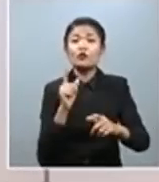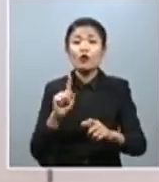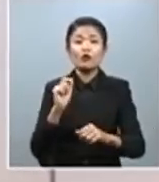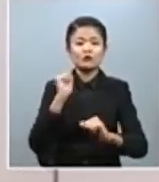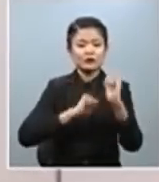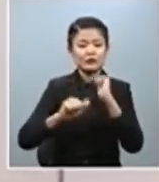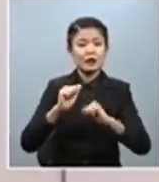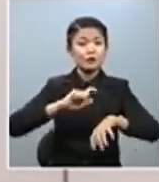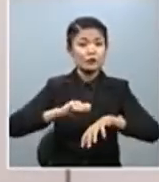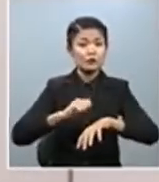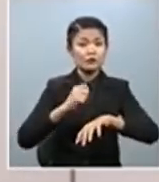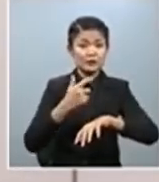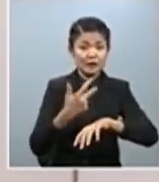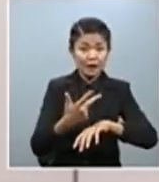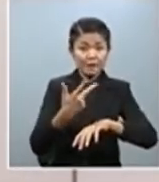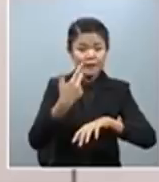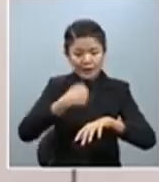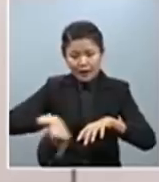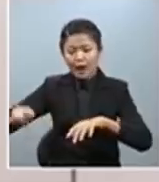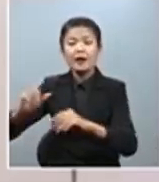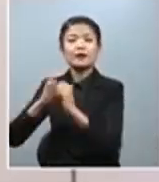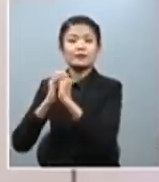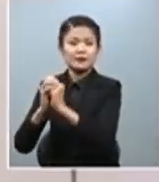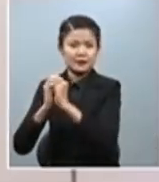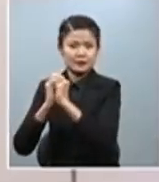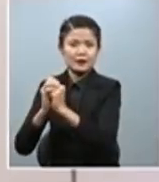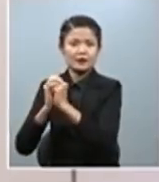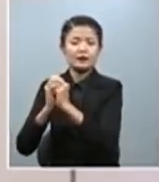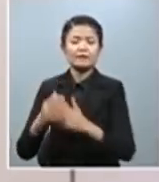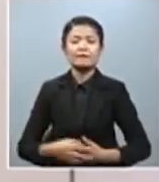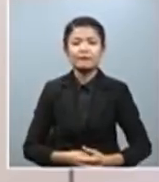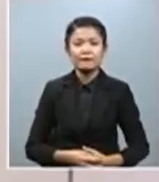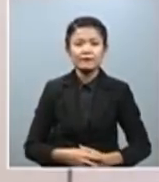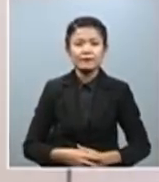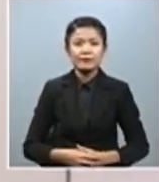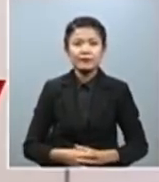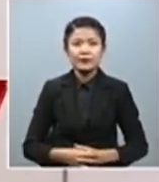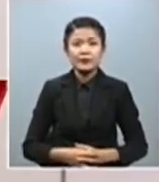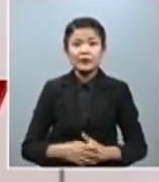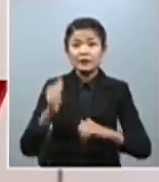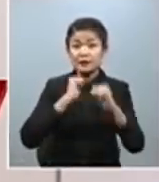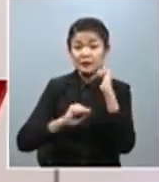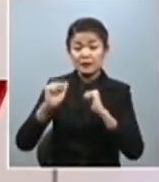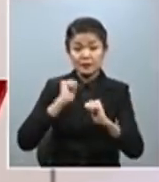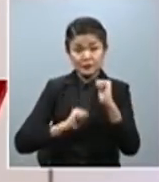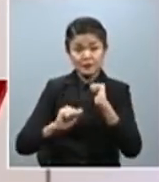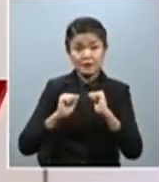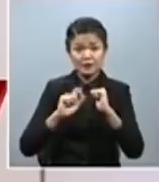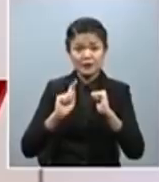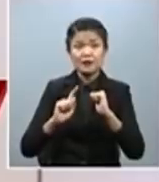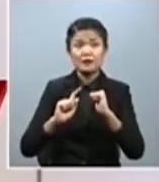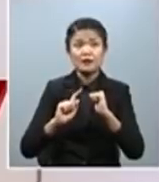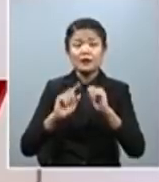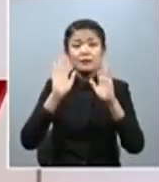างช่อง3ในสาธารณรัฐประชาชนจีนนะครับก็รวมถึงละครนะครับแล้วคอนเทนต์ประเภ